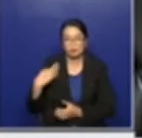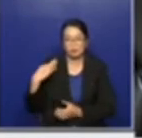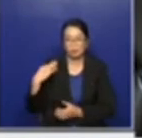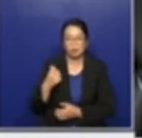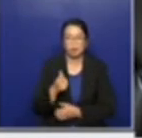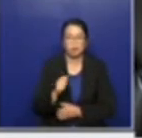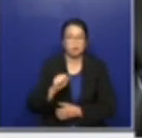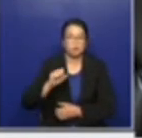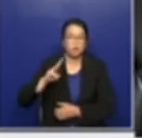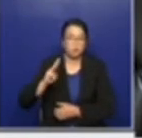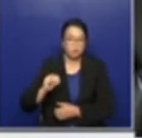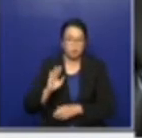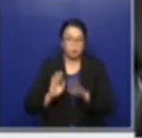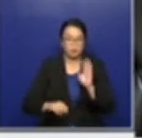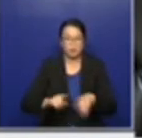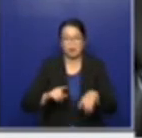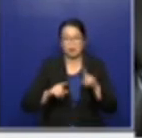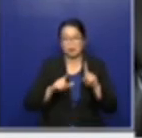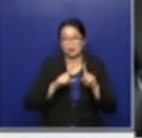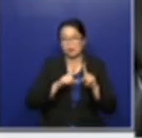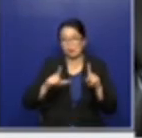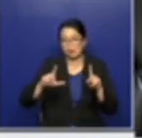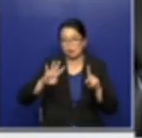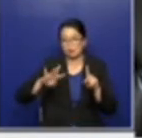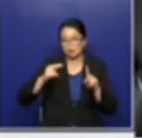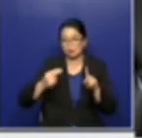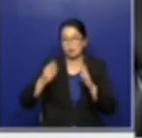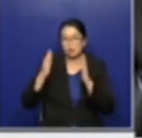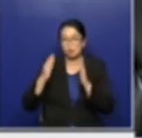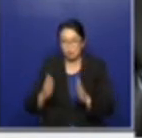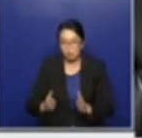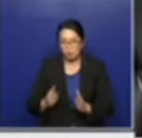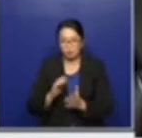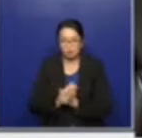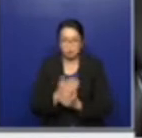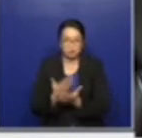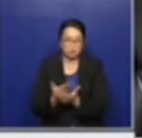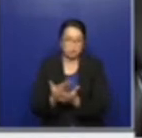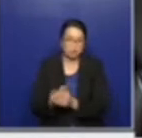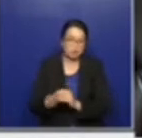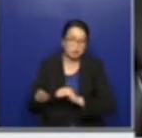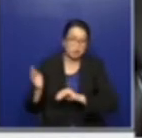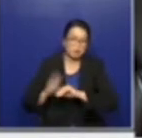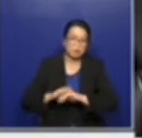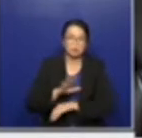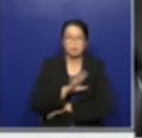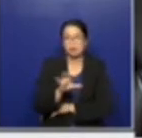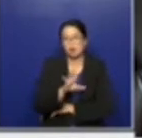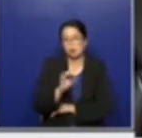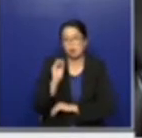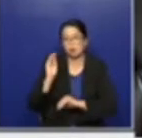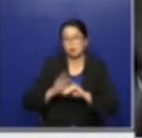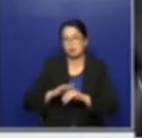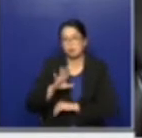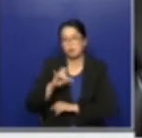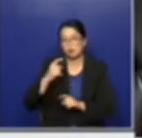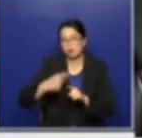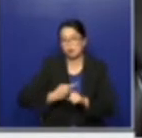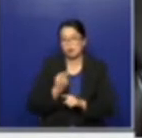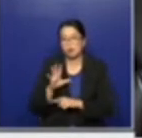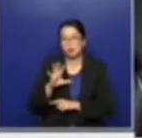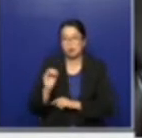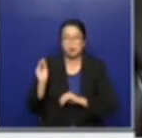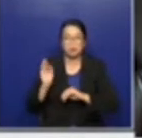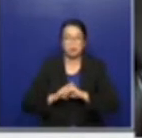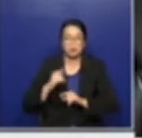าณ 1,400,000 คนนะครับที่ได้เงินเพิ่มแค่500บาทต่อ1เดือน7